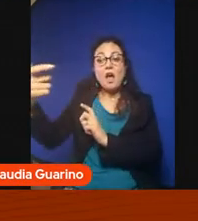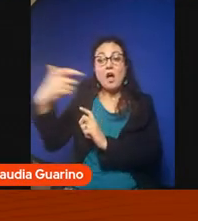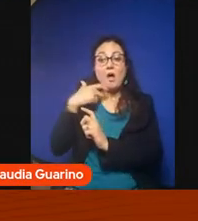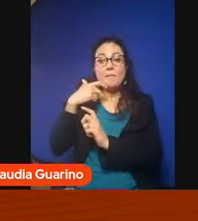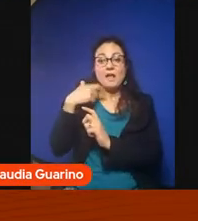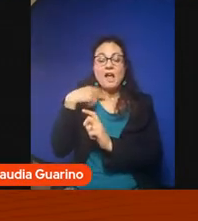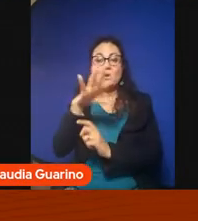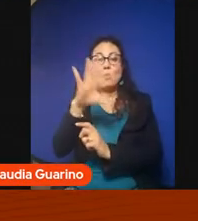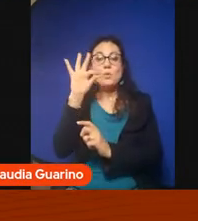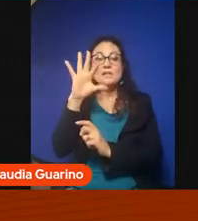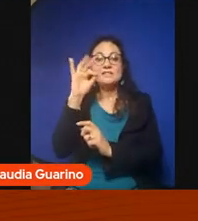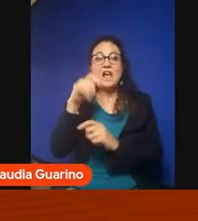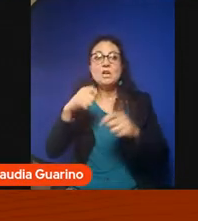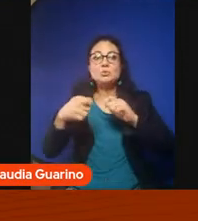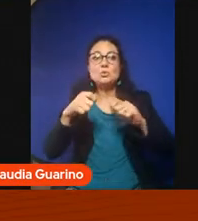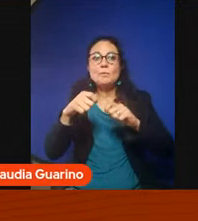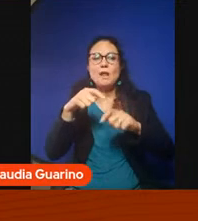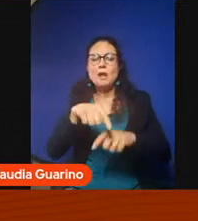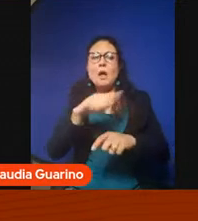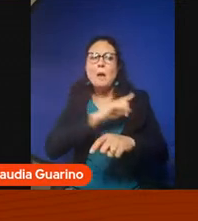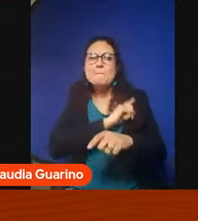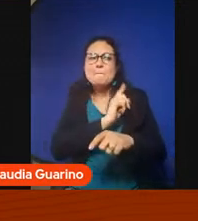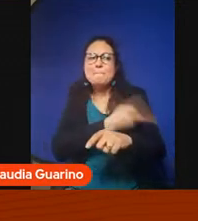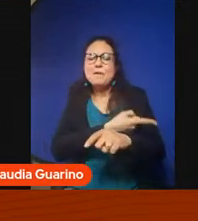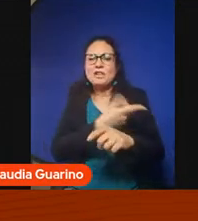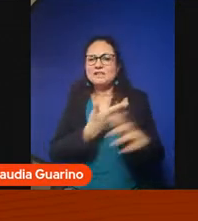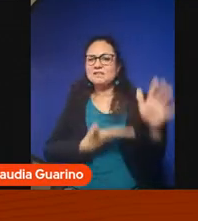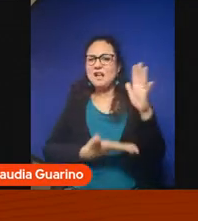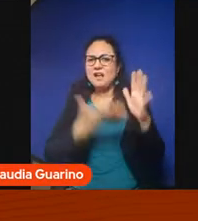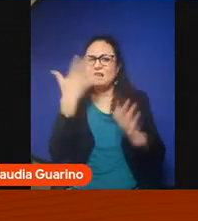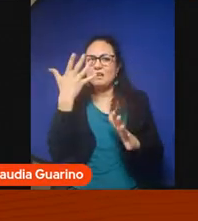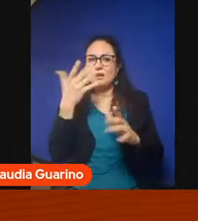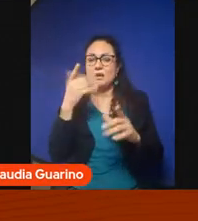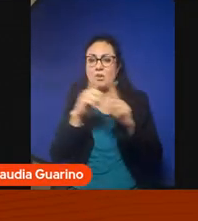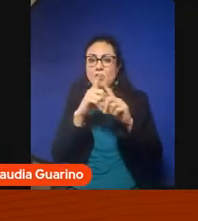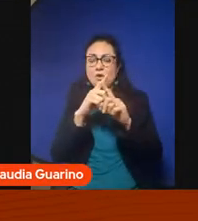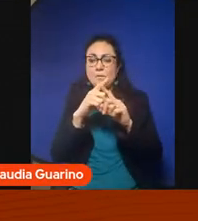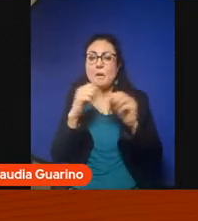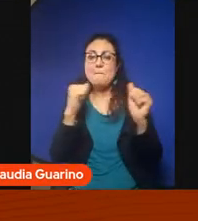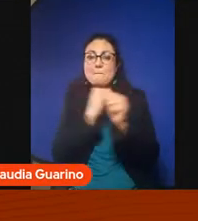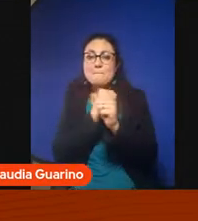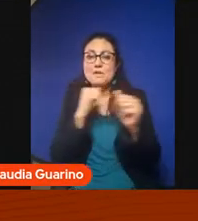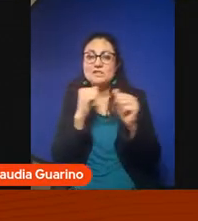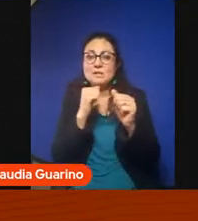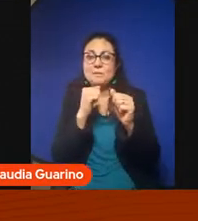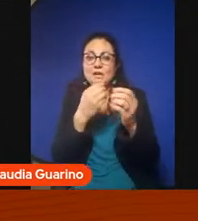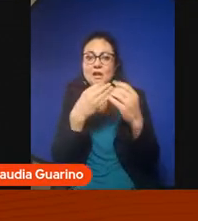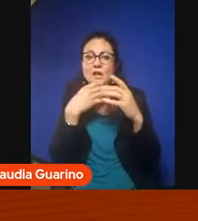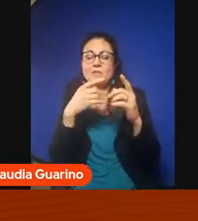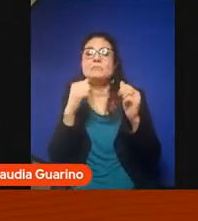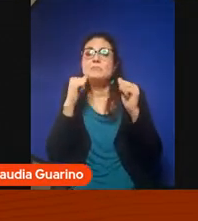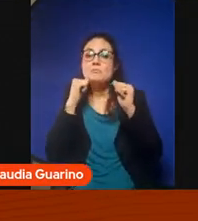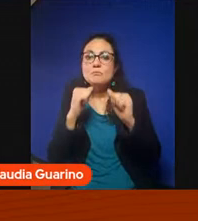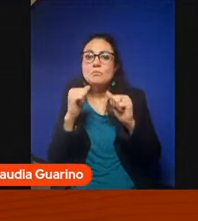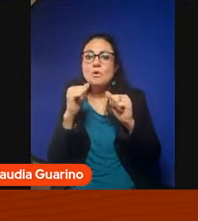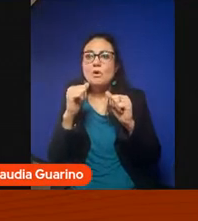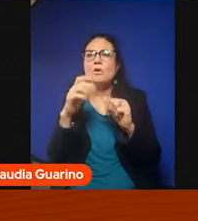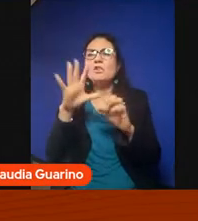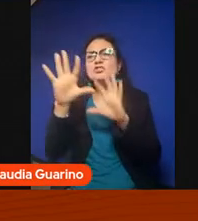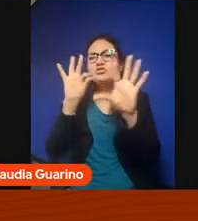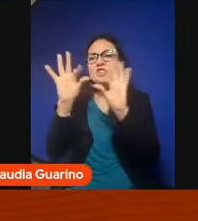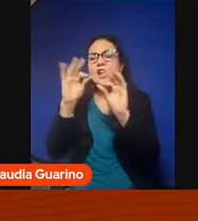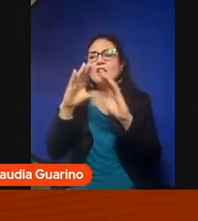le potenzialità di questi elementi e le possibilità, le eventualità, le cose buone che